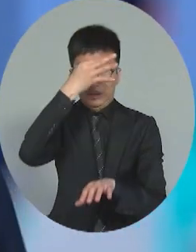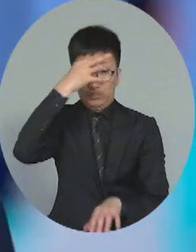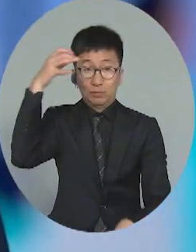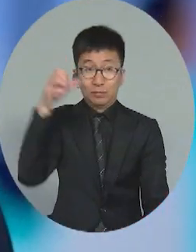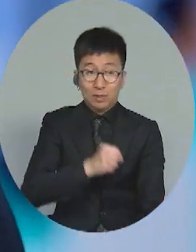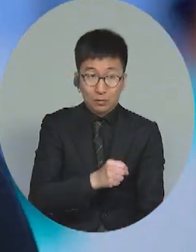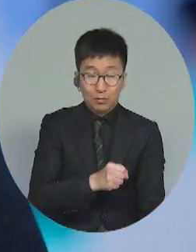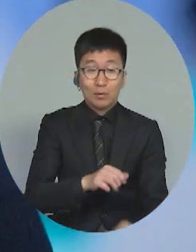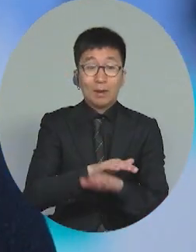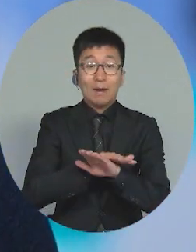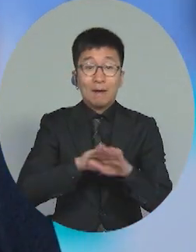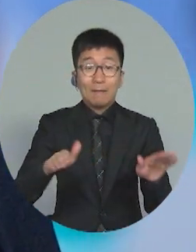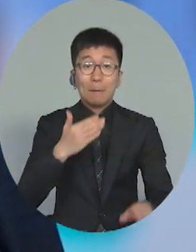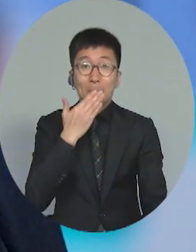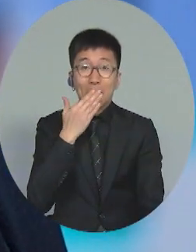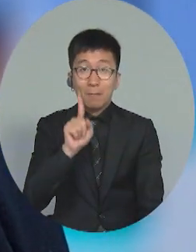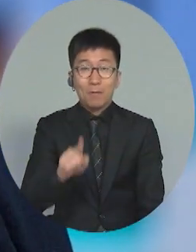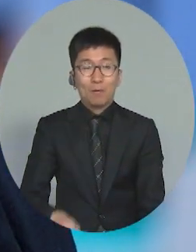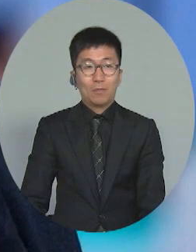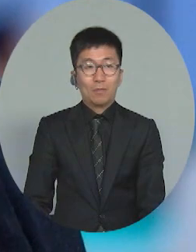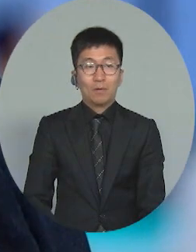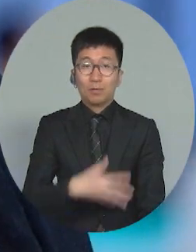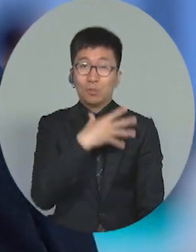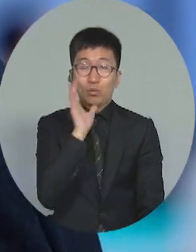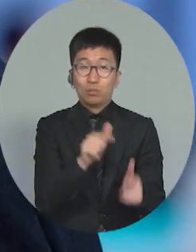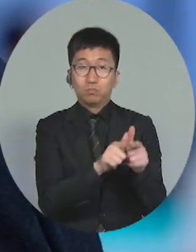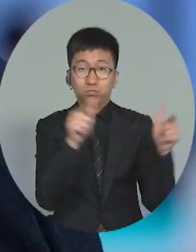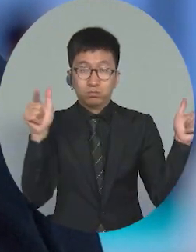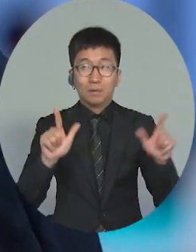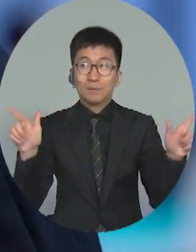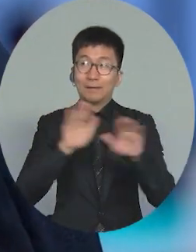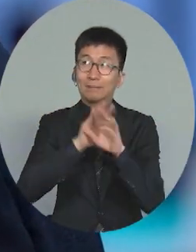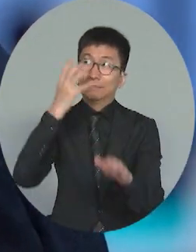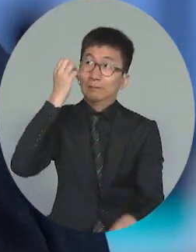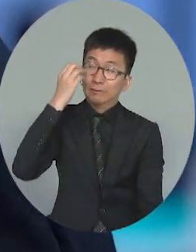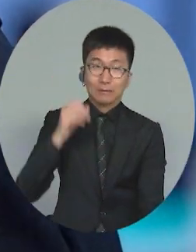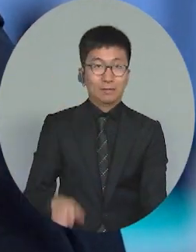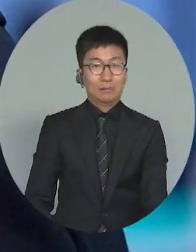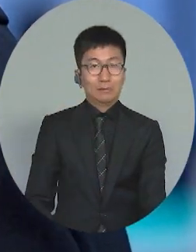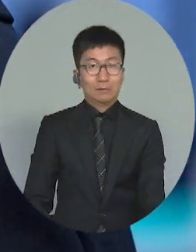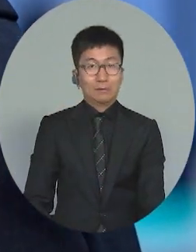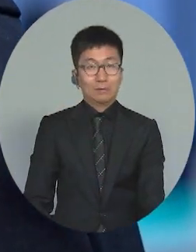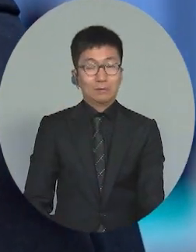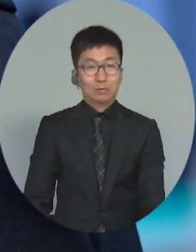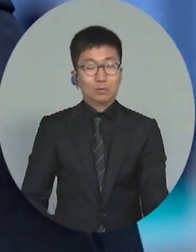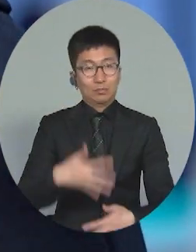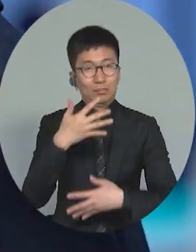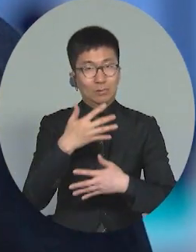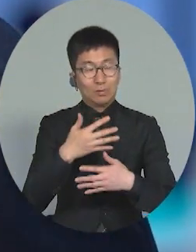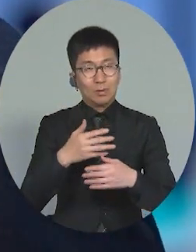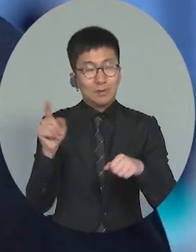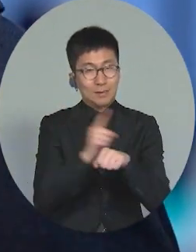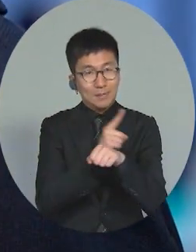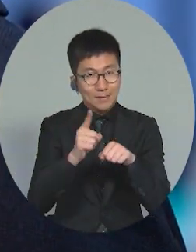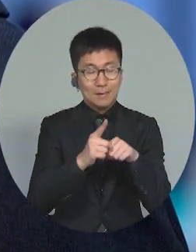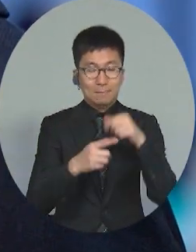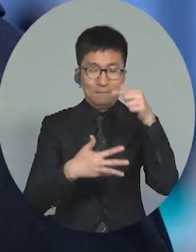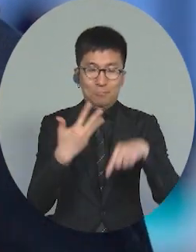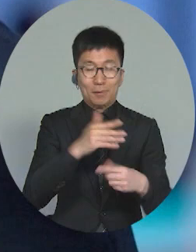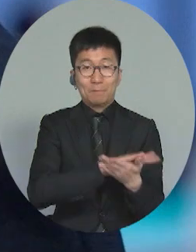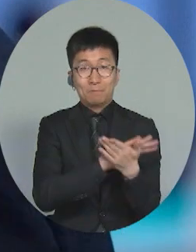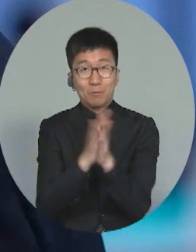할 국가적 과제들 고령화 기후변화 디지털 전환 등 이런 국가적